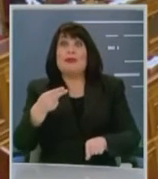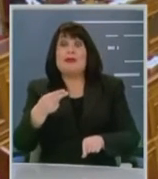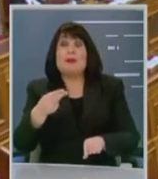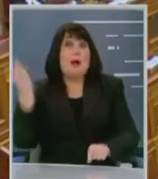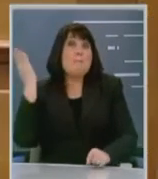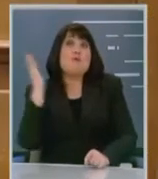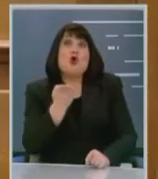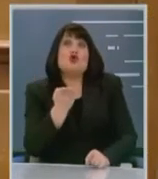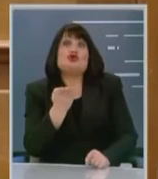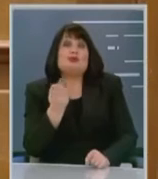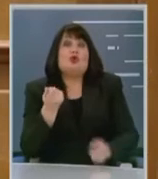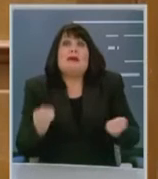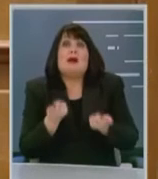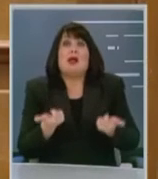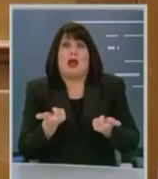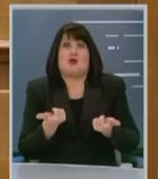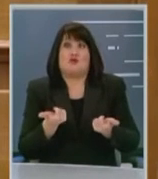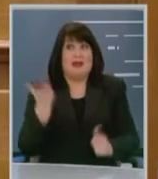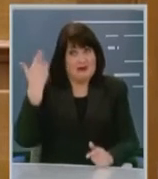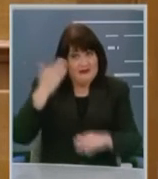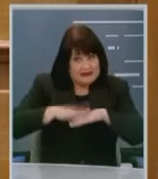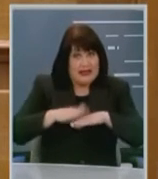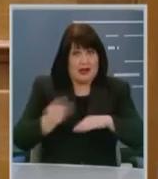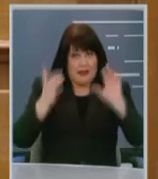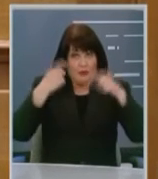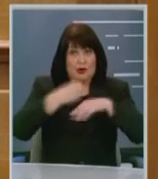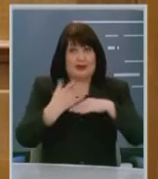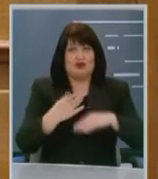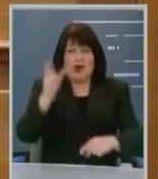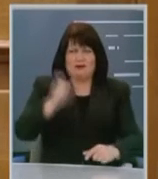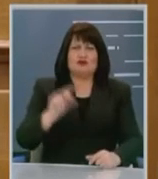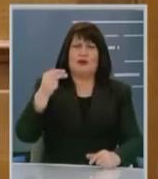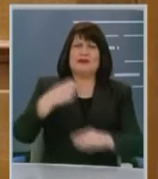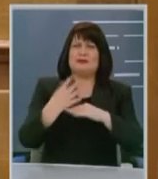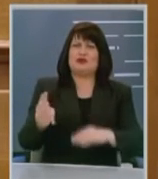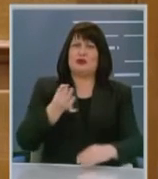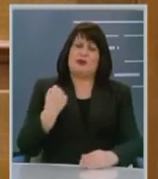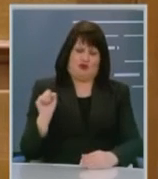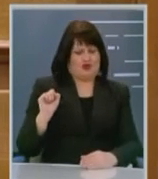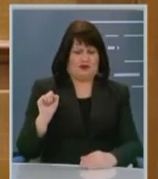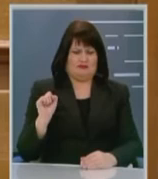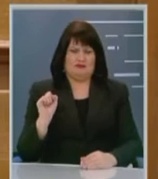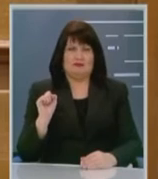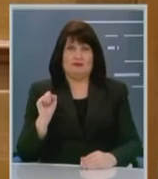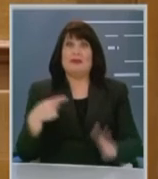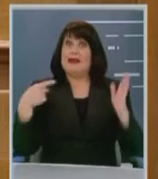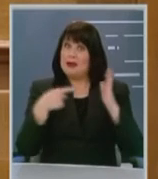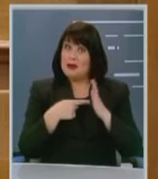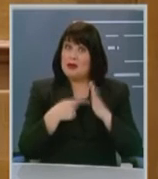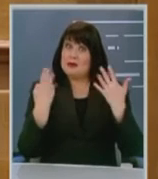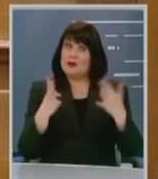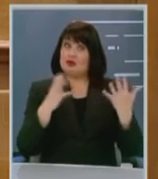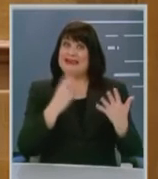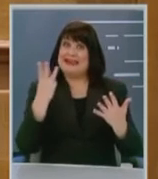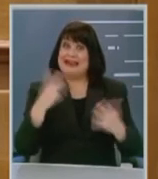να λύσουμε το πρόβλημα που αυτοί δημιούργησαν, αρνήθηκε λέγοντας: όχι, από το